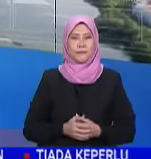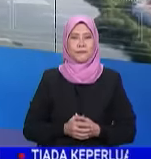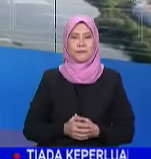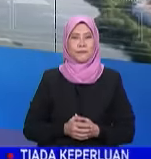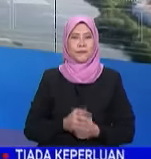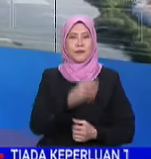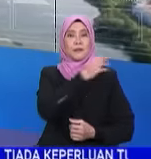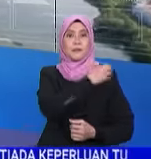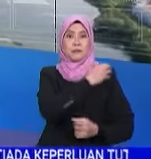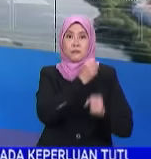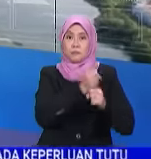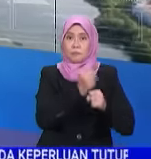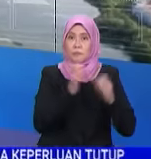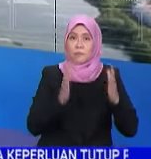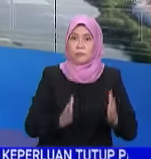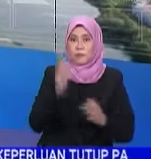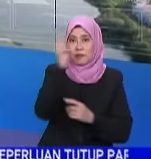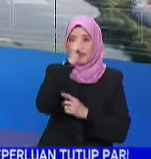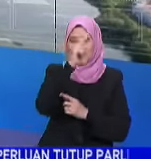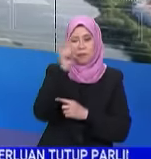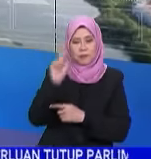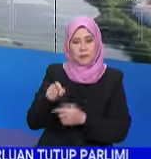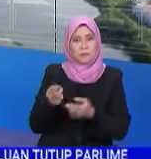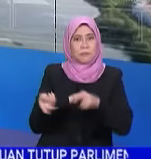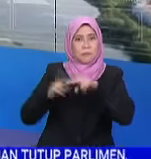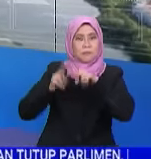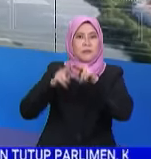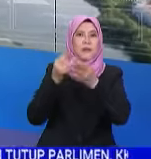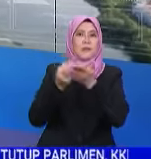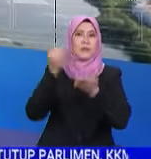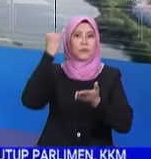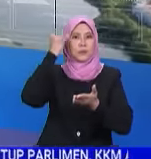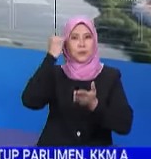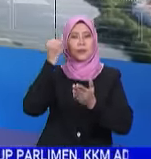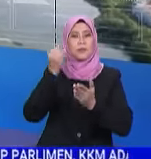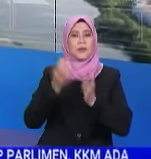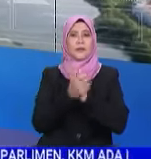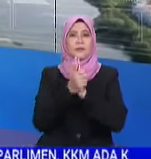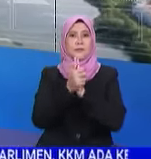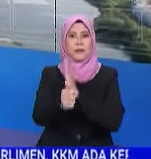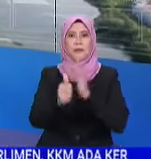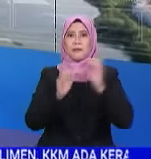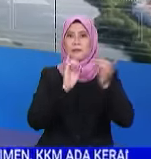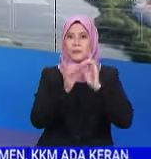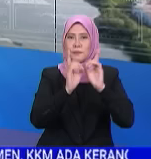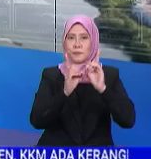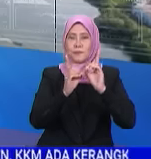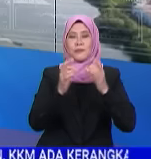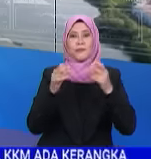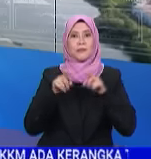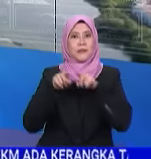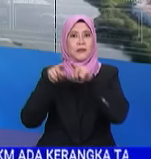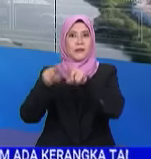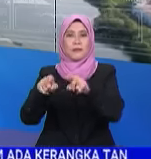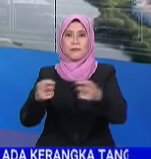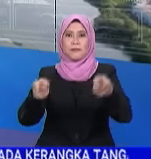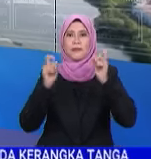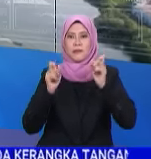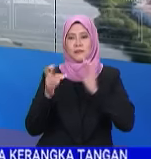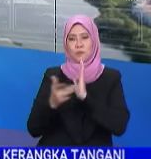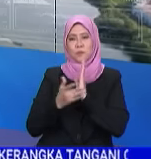penjawat awam Negeri perlu sentiasa meningkatkan ilmu pengetahuan dan kemahiran digital selaras dengan perkembangan pantas